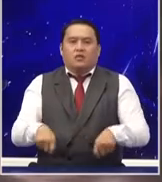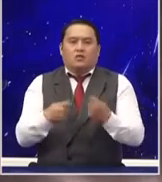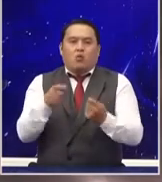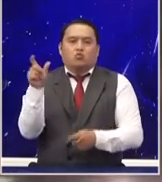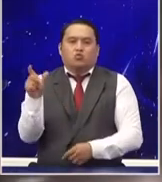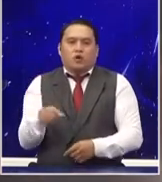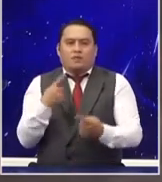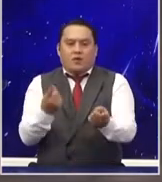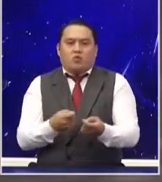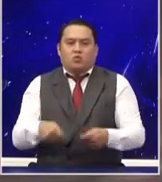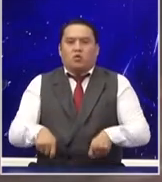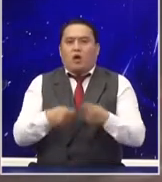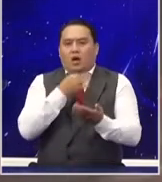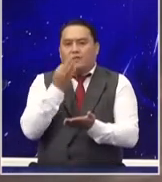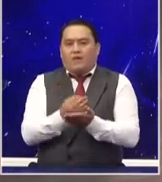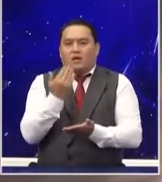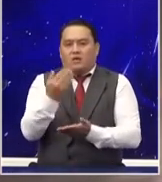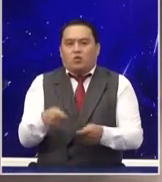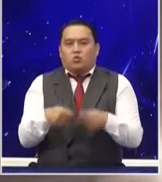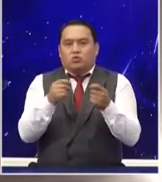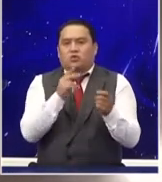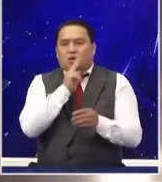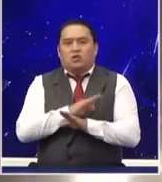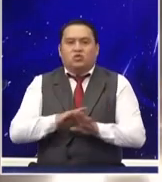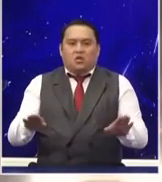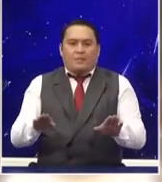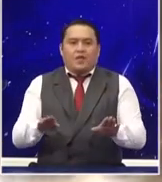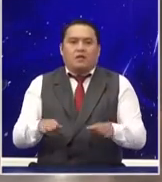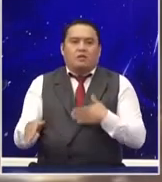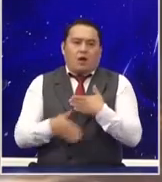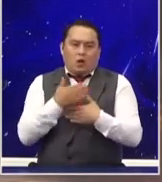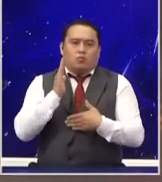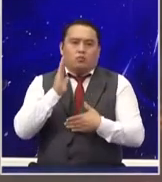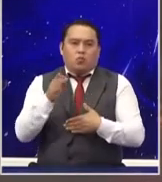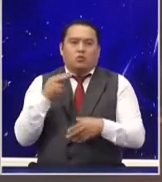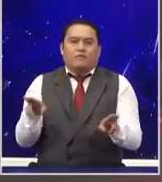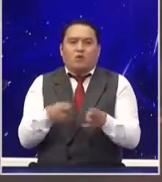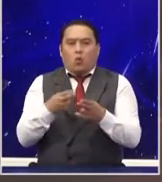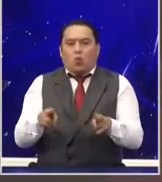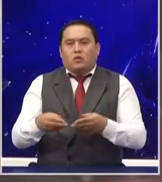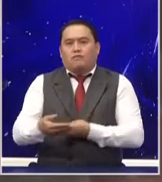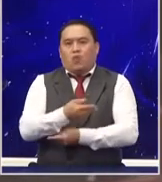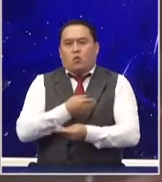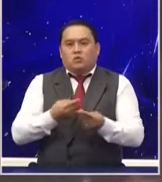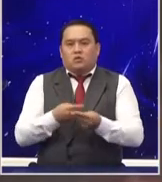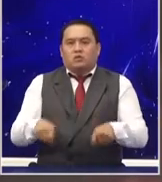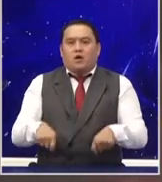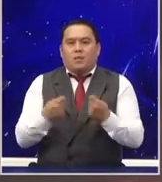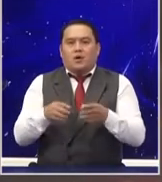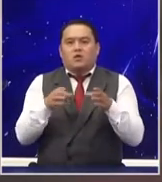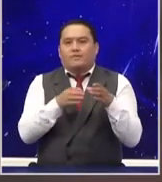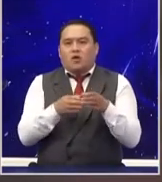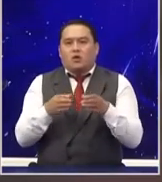Все привлечены к административной ответственности за нарушение тишины. Наказание ждет и владельцев клуба. Собранный материал нарушение карантинного